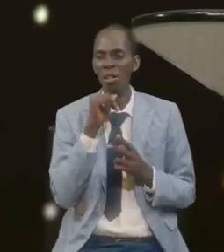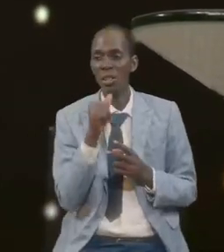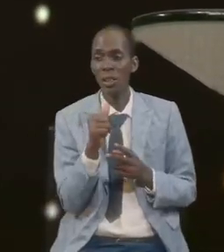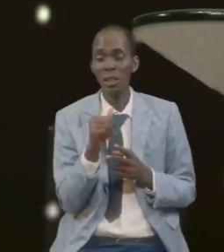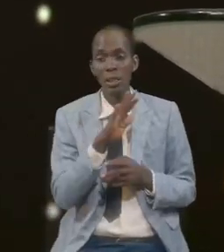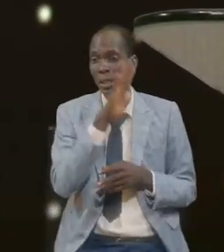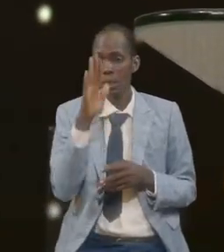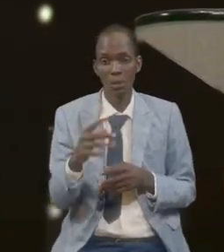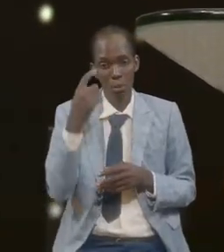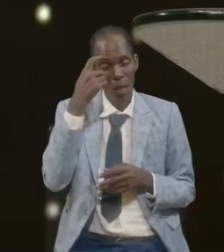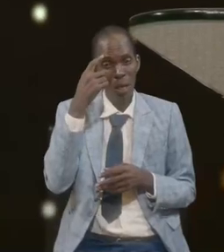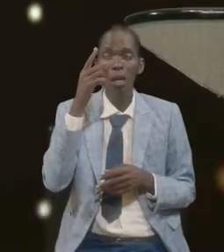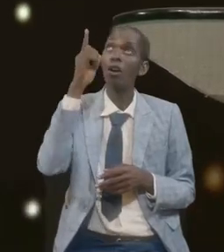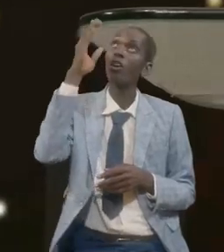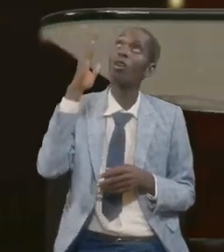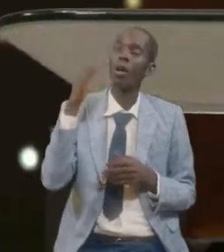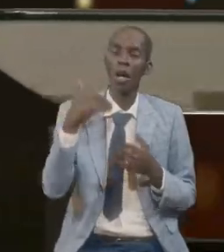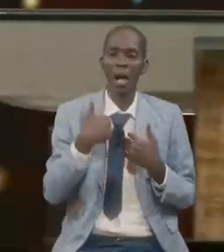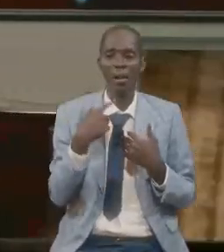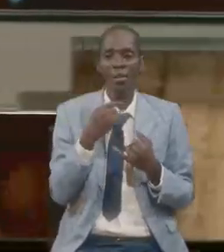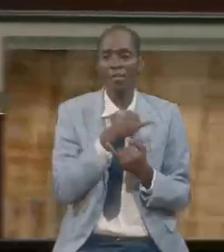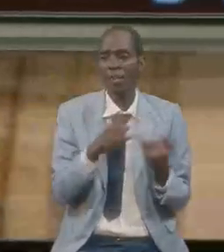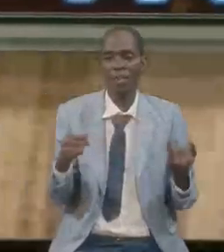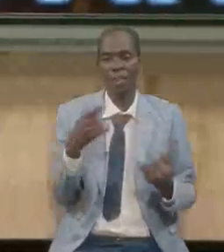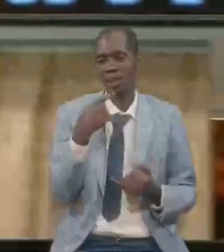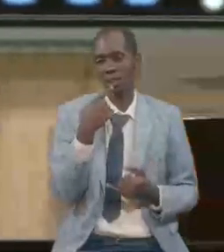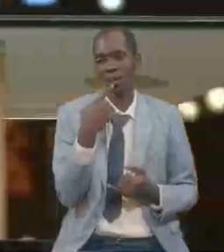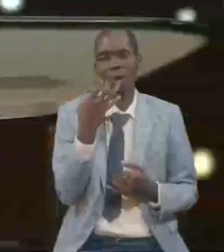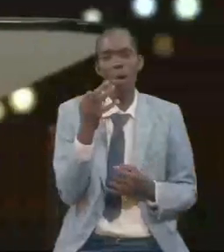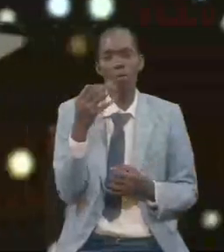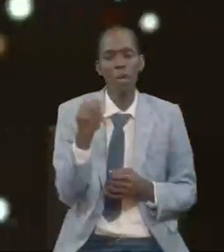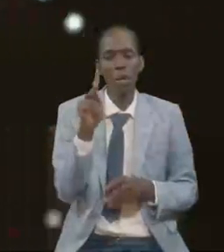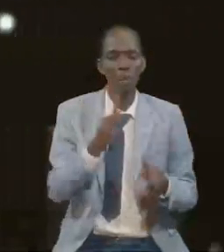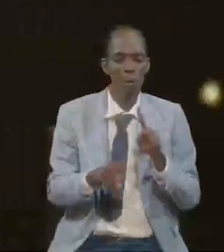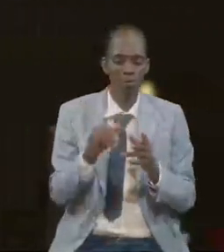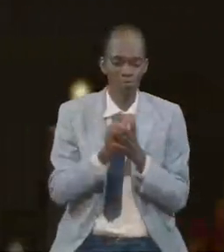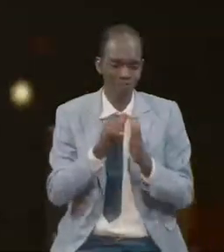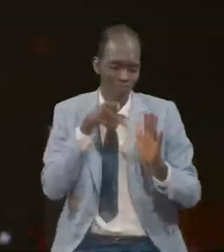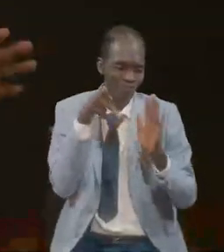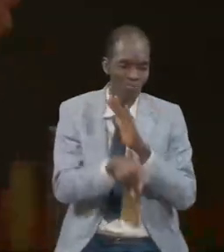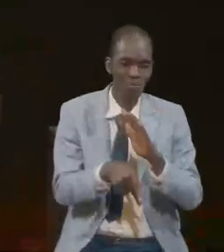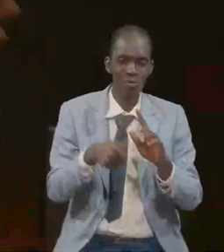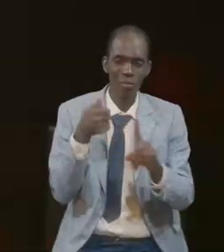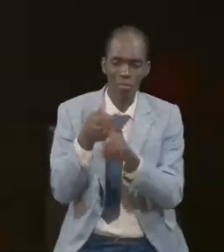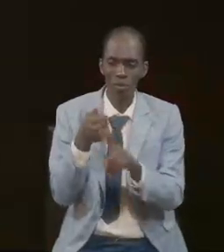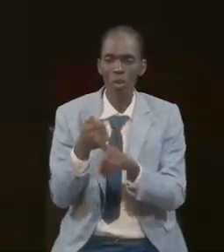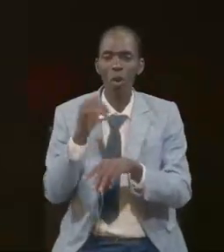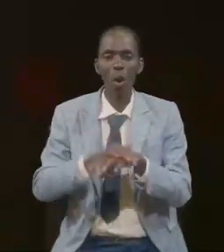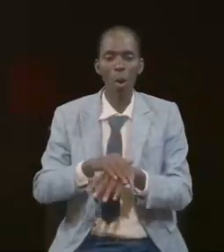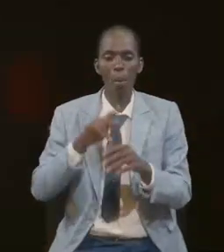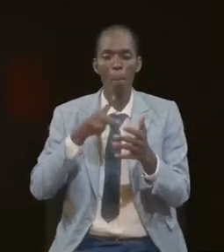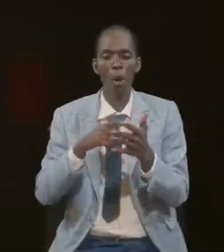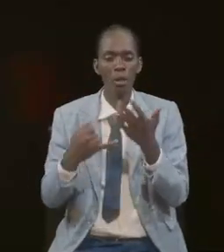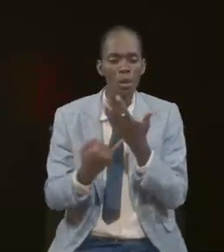pas. Dieu a le dernier mot. Les gens qui se tuent pour